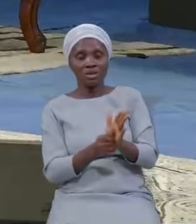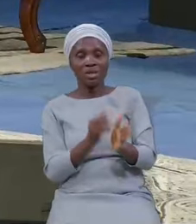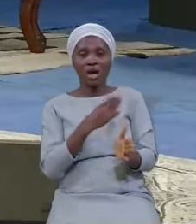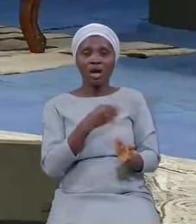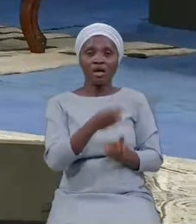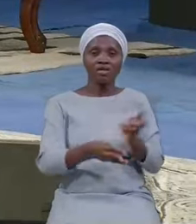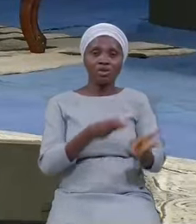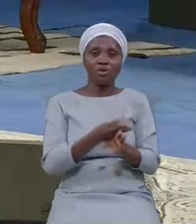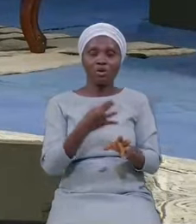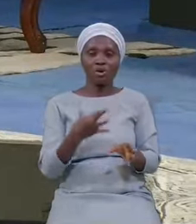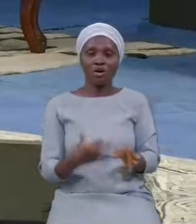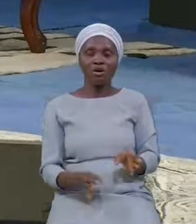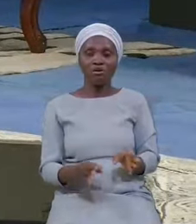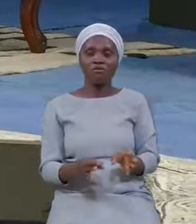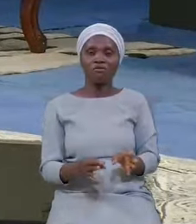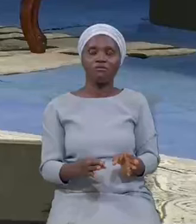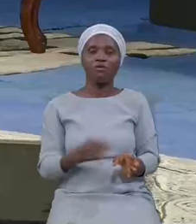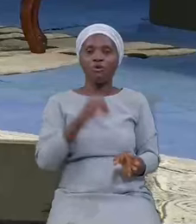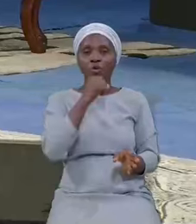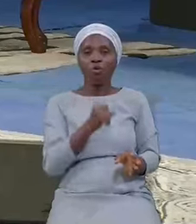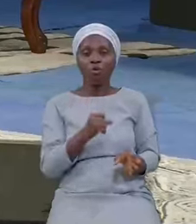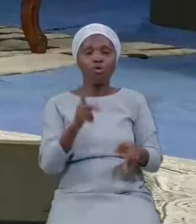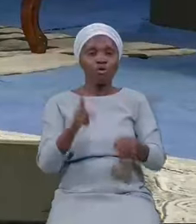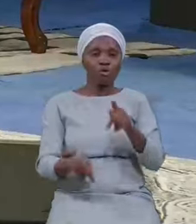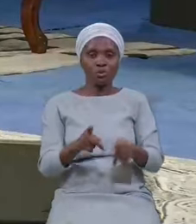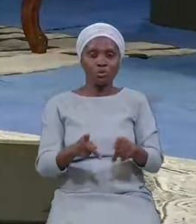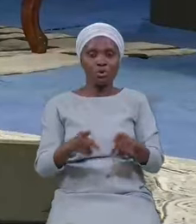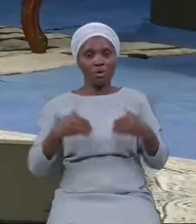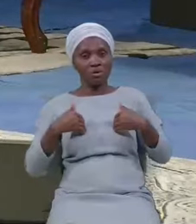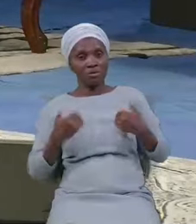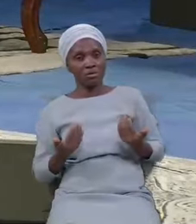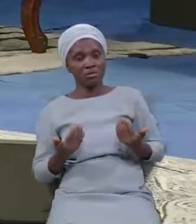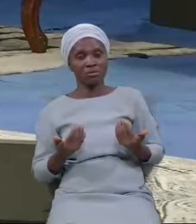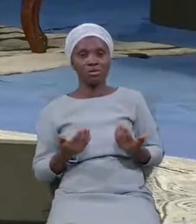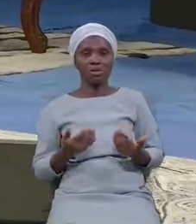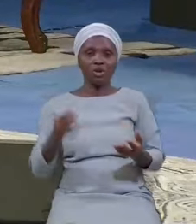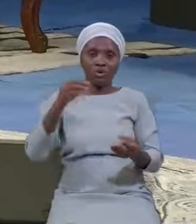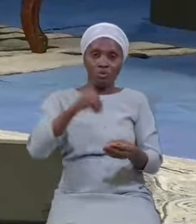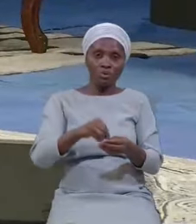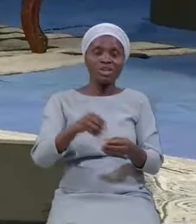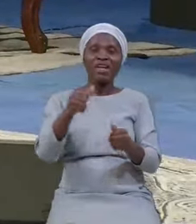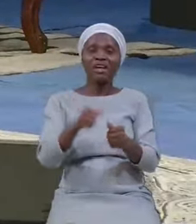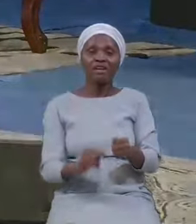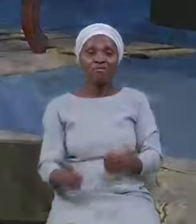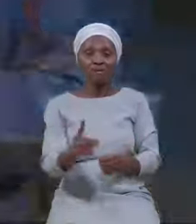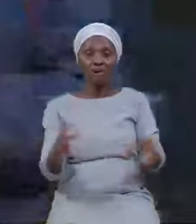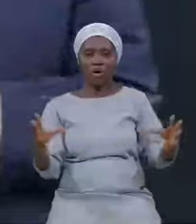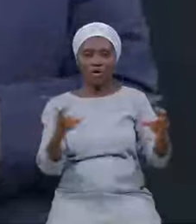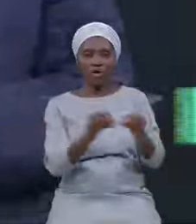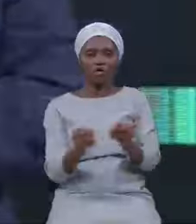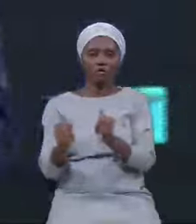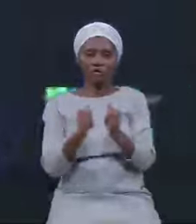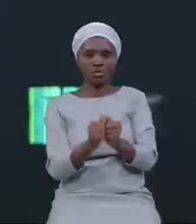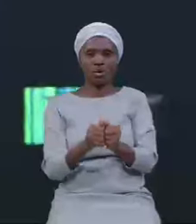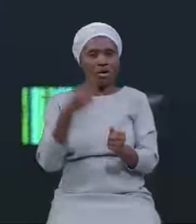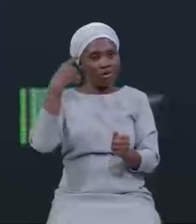âgées. Il met tout le monde ensemble, car Dieu a tant aimé le monde. le monde des